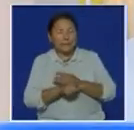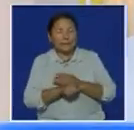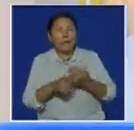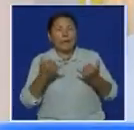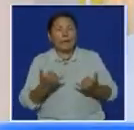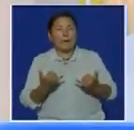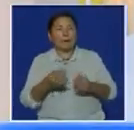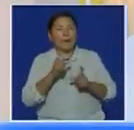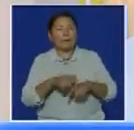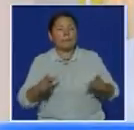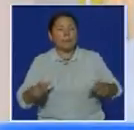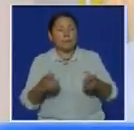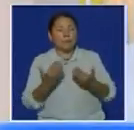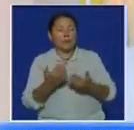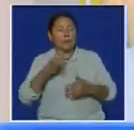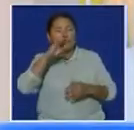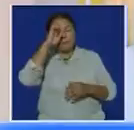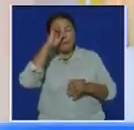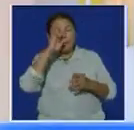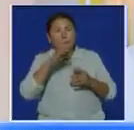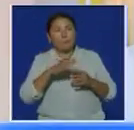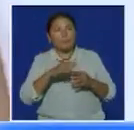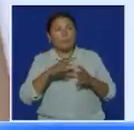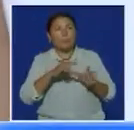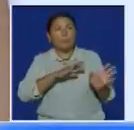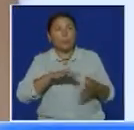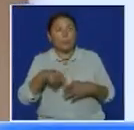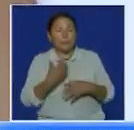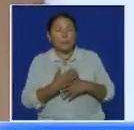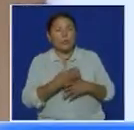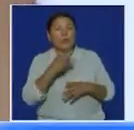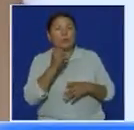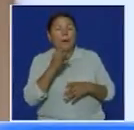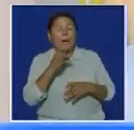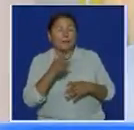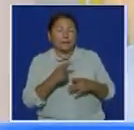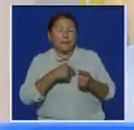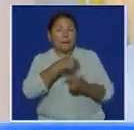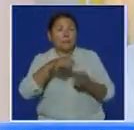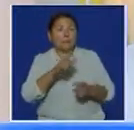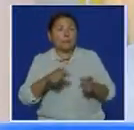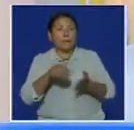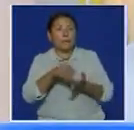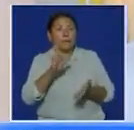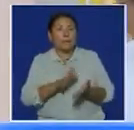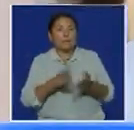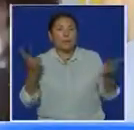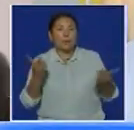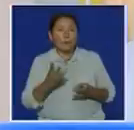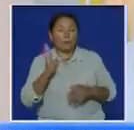қазіргі таңда азаматтарға арналған мемлекеттік корпорациясының құзырына өтті. Шағын кәсіпкерлік субъектісін тіркеу керек болса,